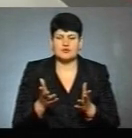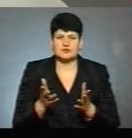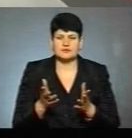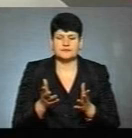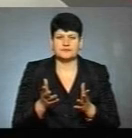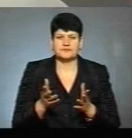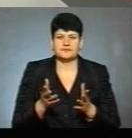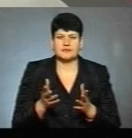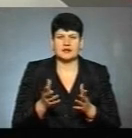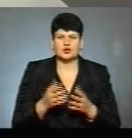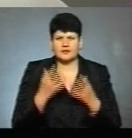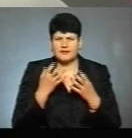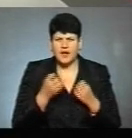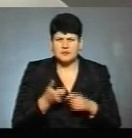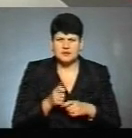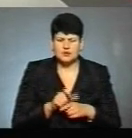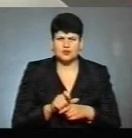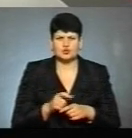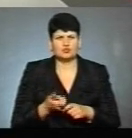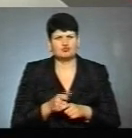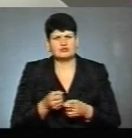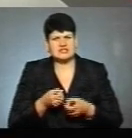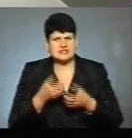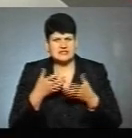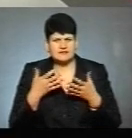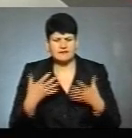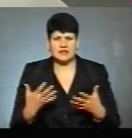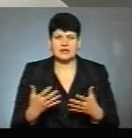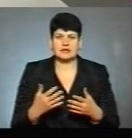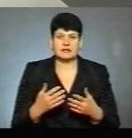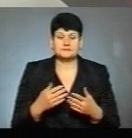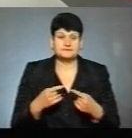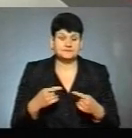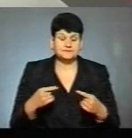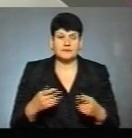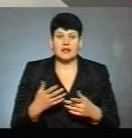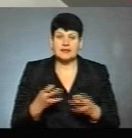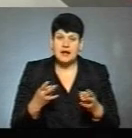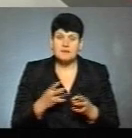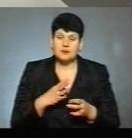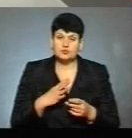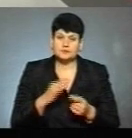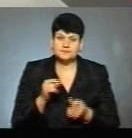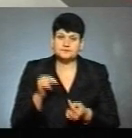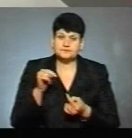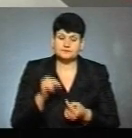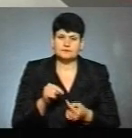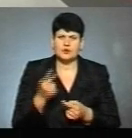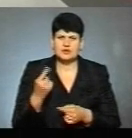бо то як не темний, то дуже світлий, то це, і воно, ну, так треба було. І один